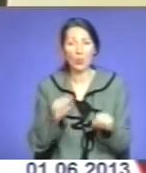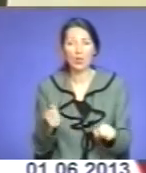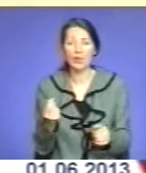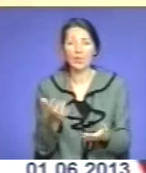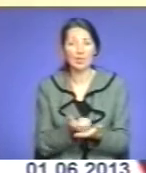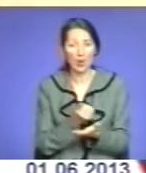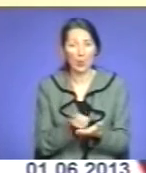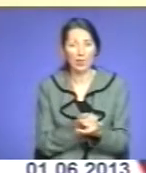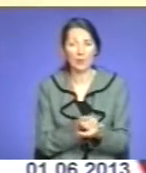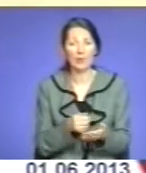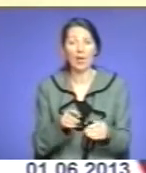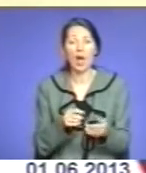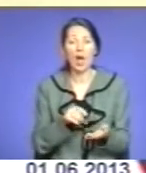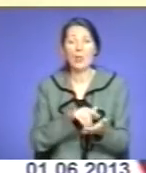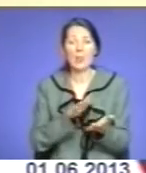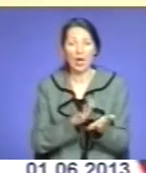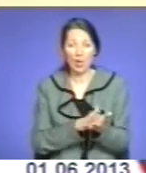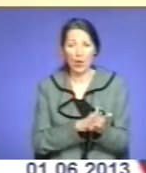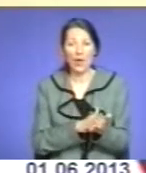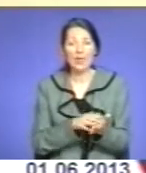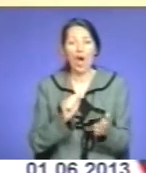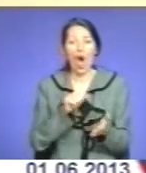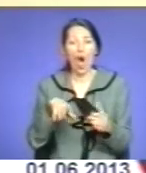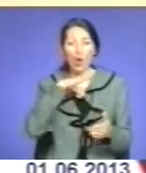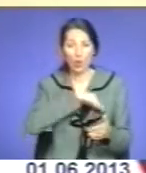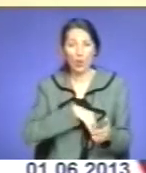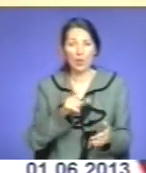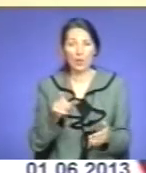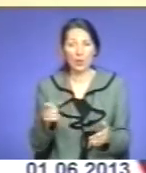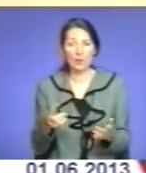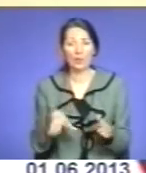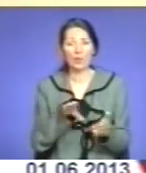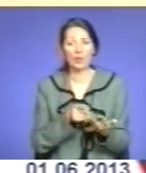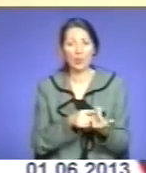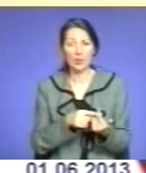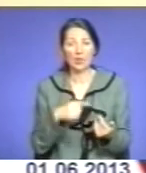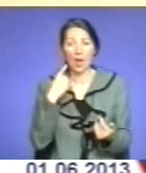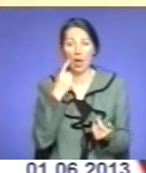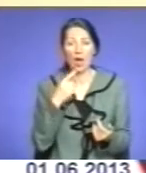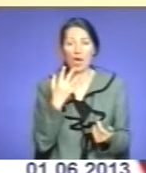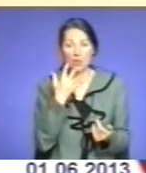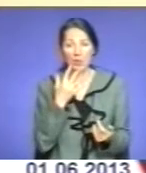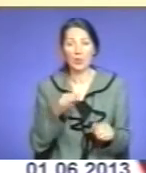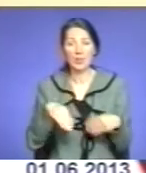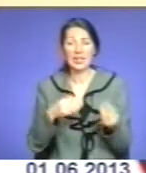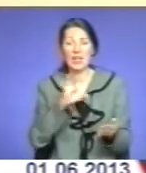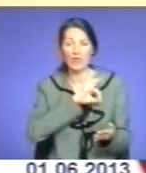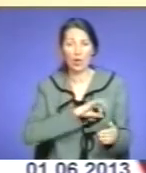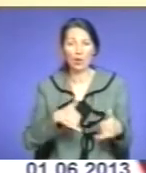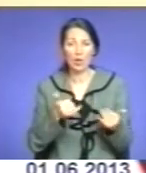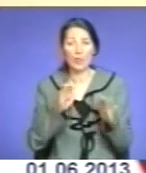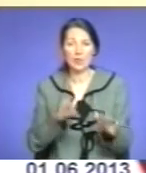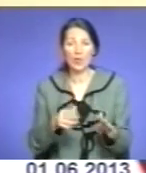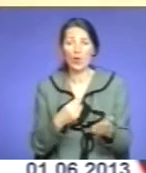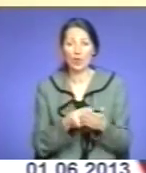заробити. Декларування доходів громадян, в тому числі іноземних, дає вигоду для місцевого бюджету, адже тут